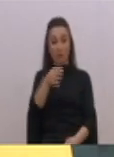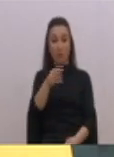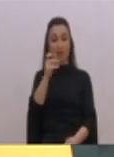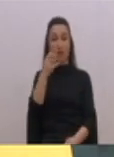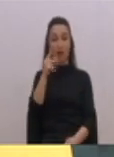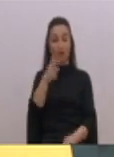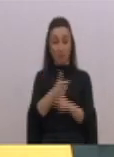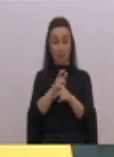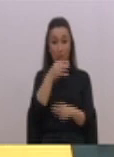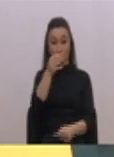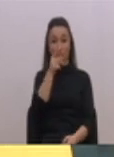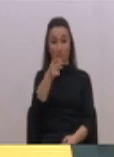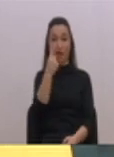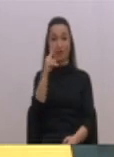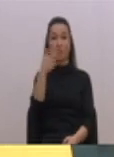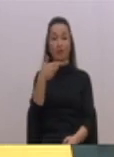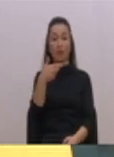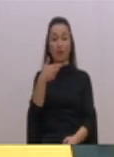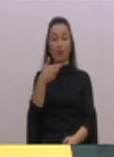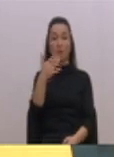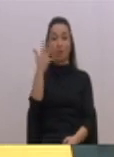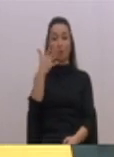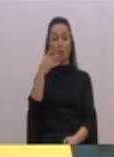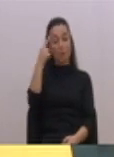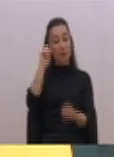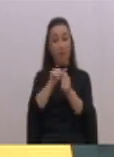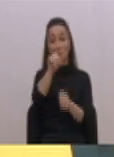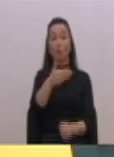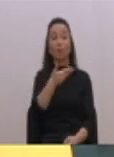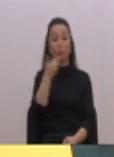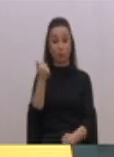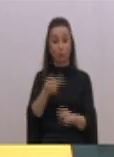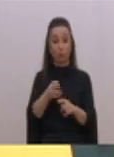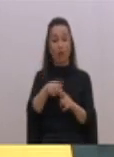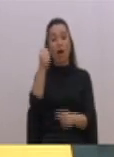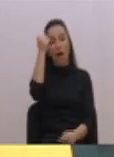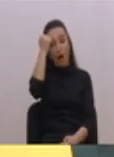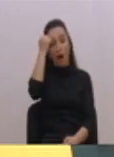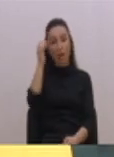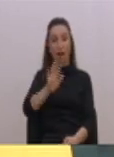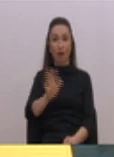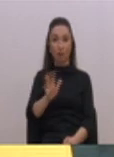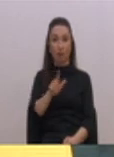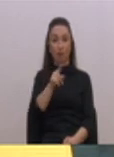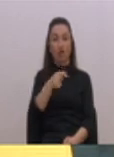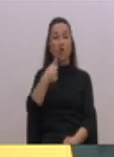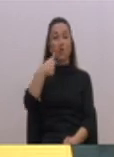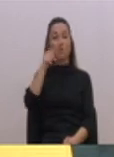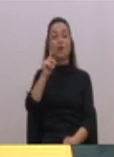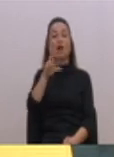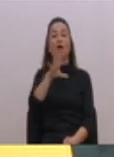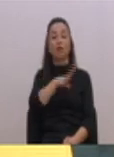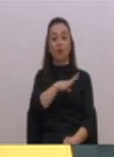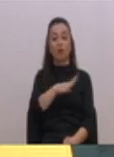manjgala zero. Erti gigabaiti politicuri mehsere barga gacniat. Arski gahsot. Arski gahsot gushin